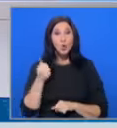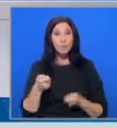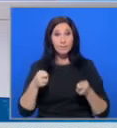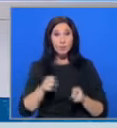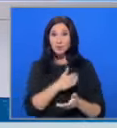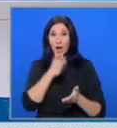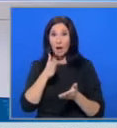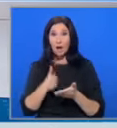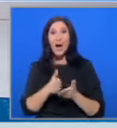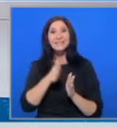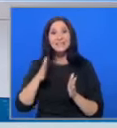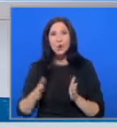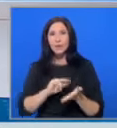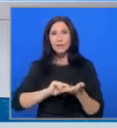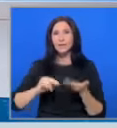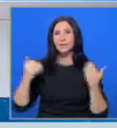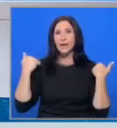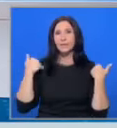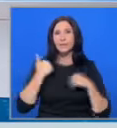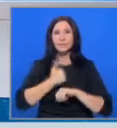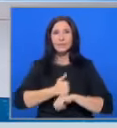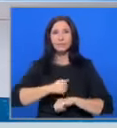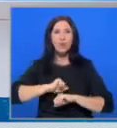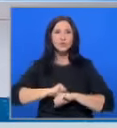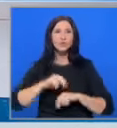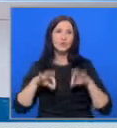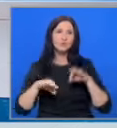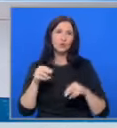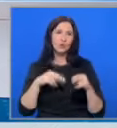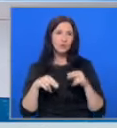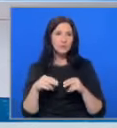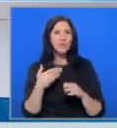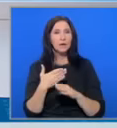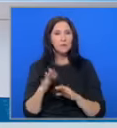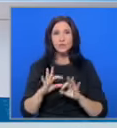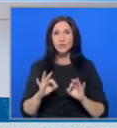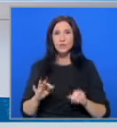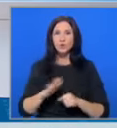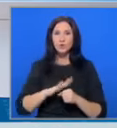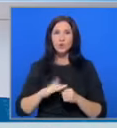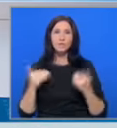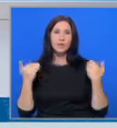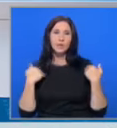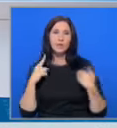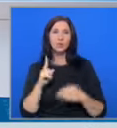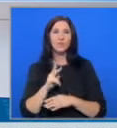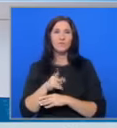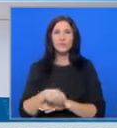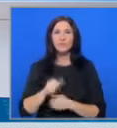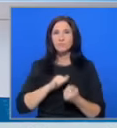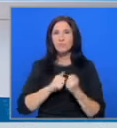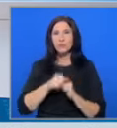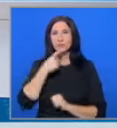Утре изтича крайният срок за регистрация на кандидатите за кметове в Общинската избирателна комисия. Вече са ясни основните кандидати, които